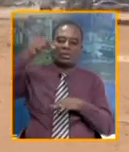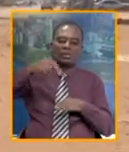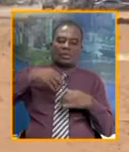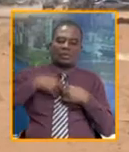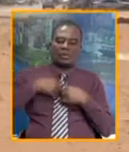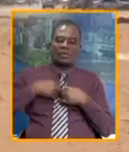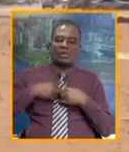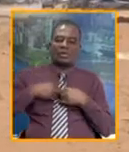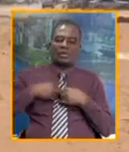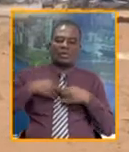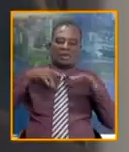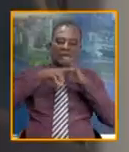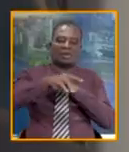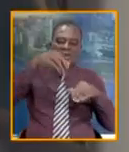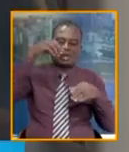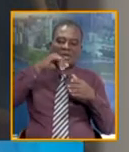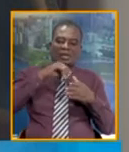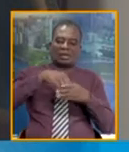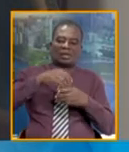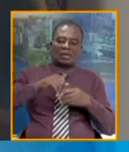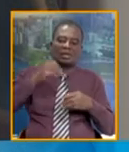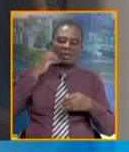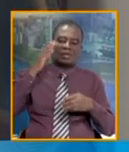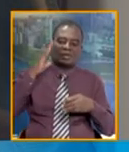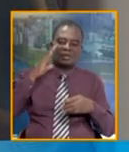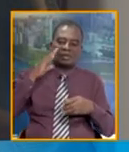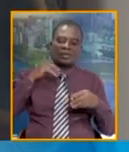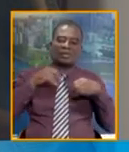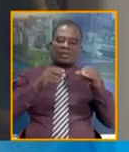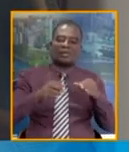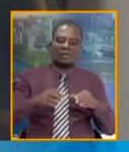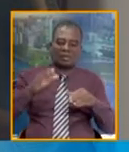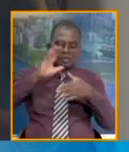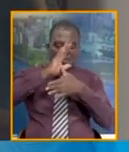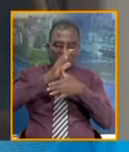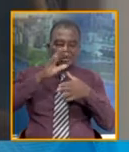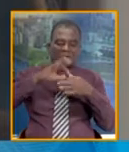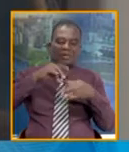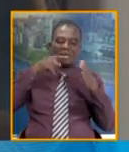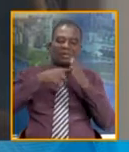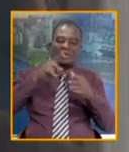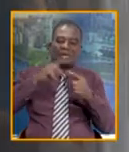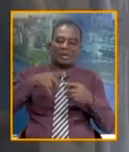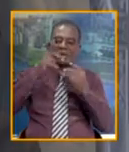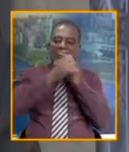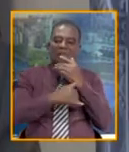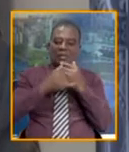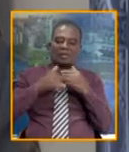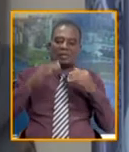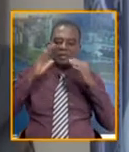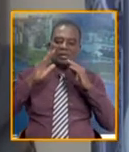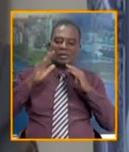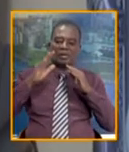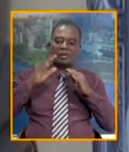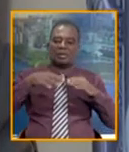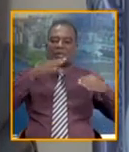quartier résidentiel à Niamey. Donc il fallait donner une image de marque à un pays leader de l'Umoa. Auparavant,